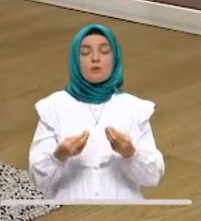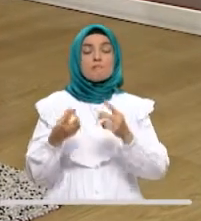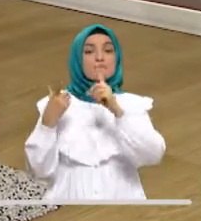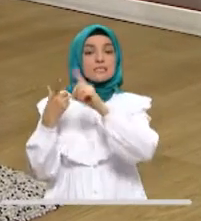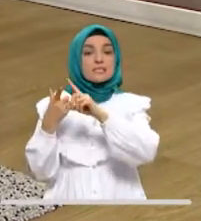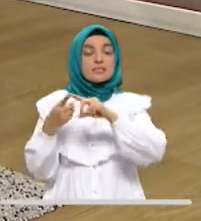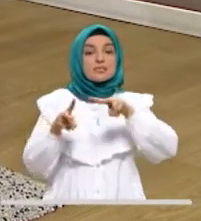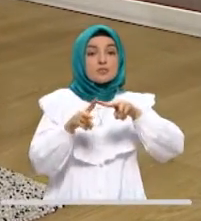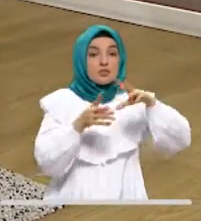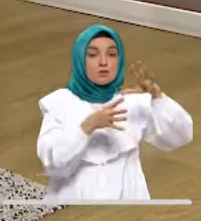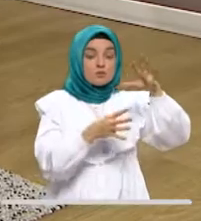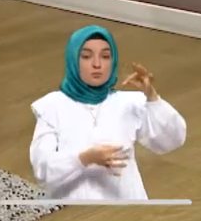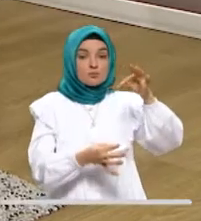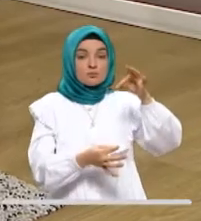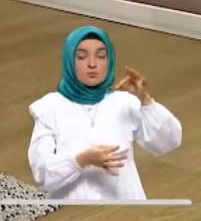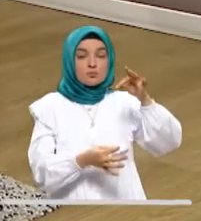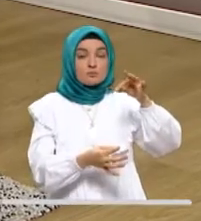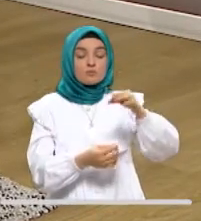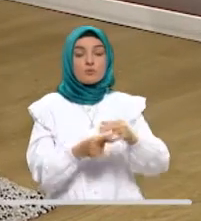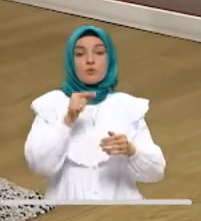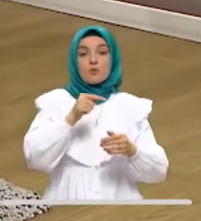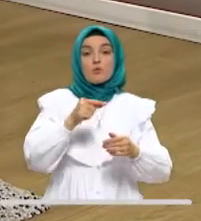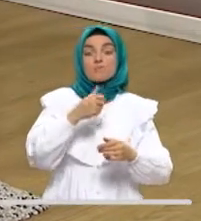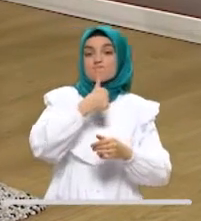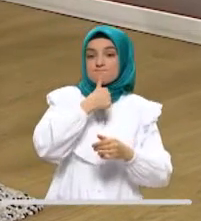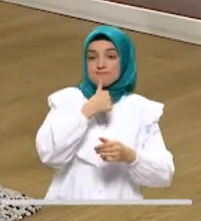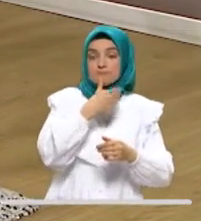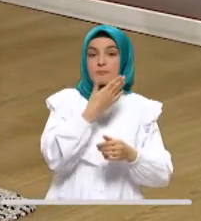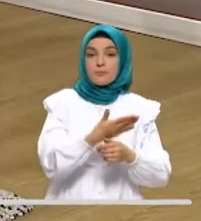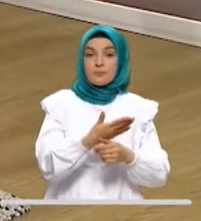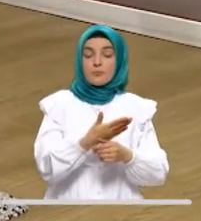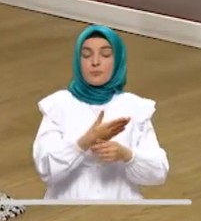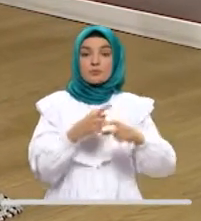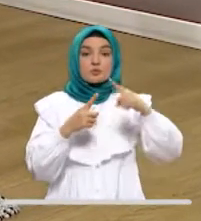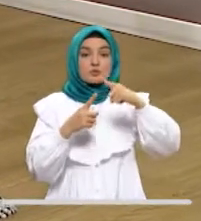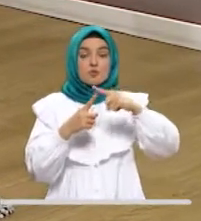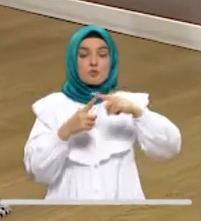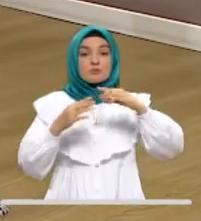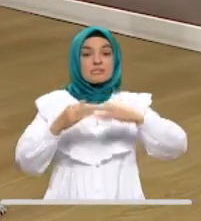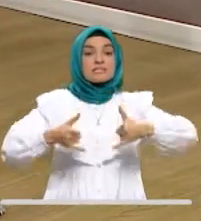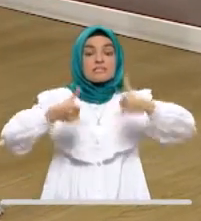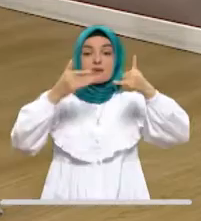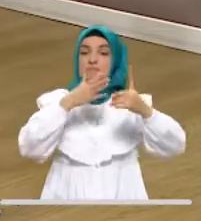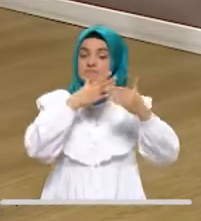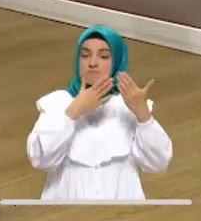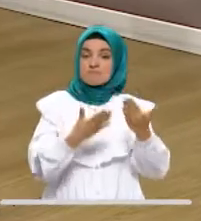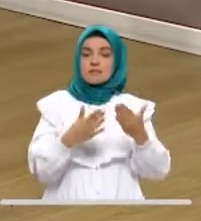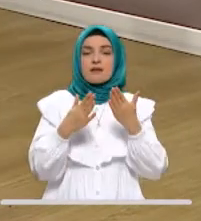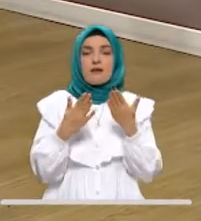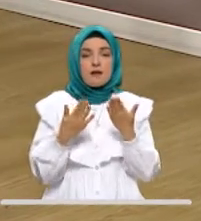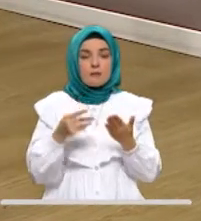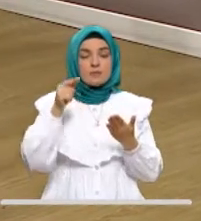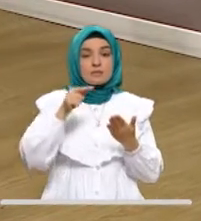Murat, yani Fatih Sultan Mehmet'in babası, biz Topkapı Sarayı'nı biliriz ya da İstanbul işte Edirne'deki sarayı biliriz ama 2.